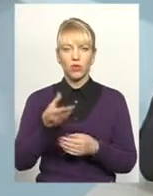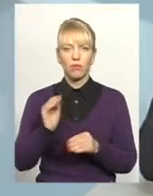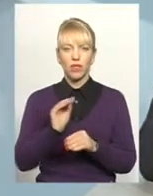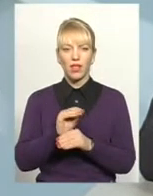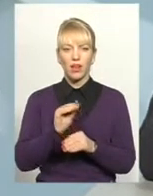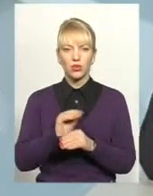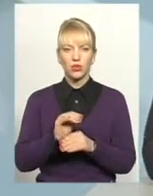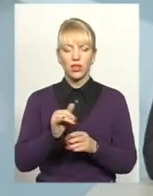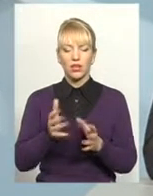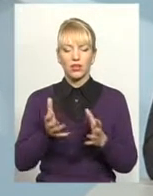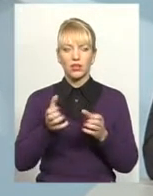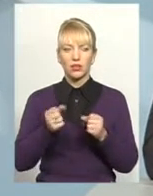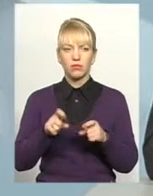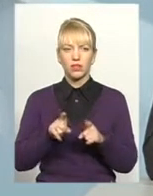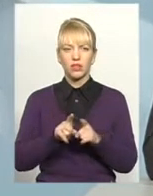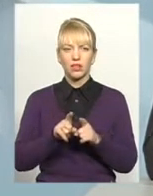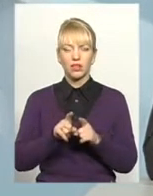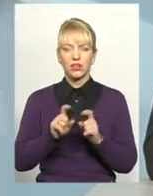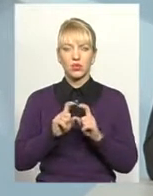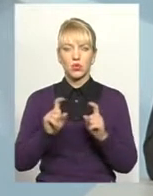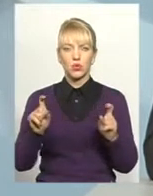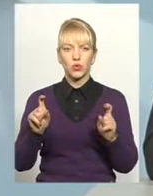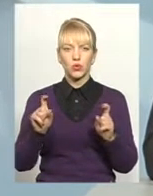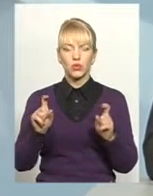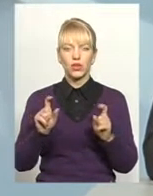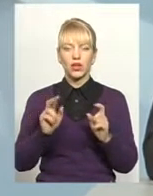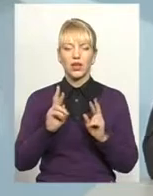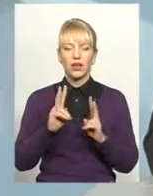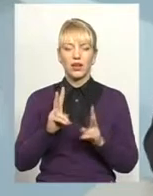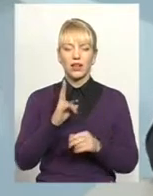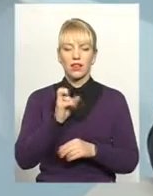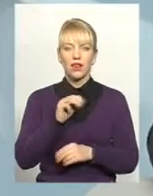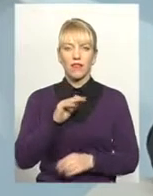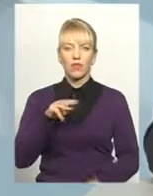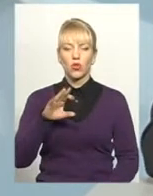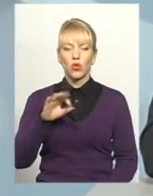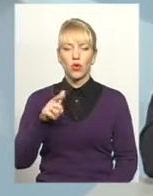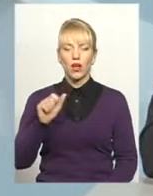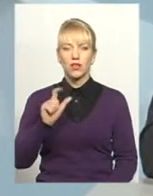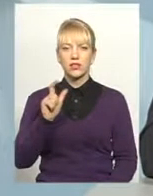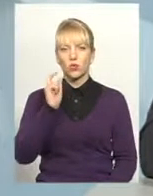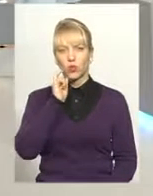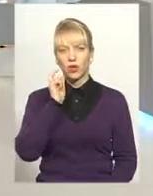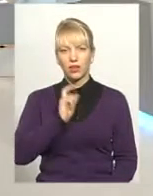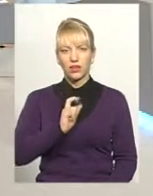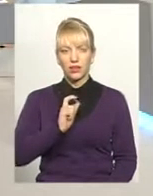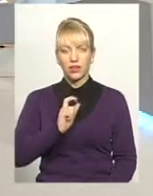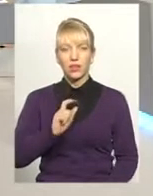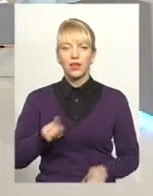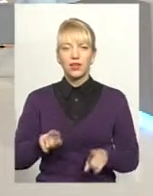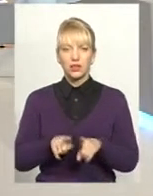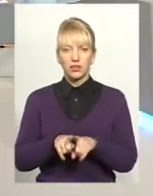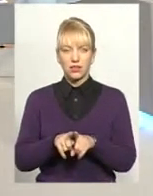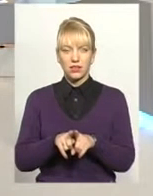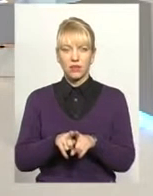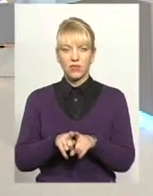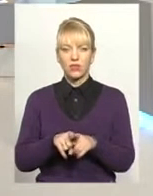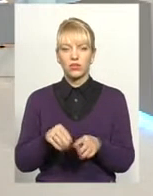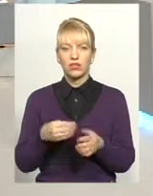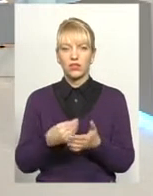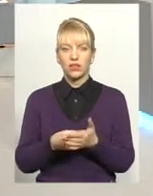доплачуючи, отримуючи такі структури, як «Нафтогаз України». Так само